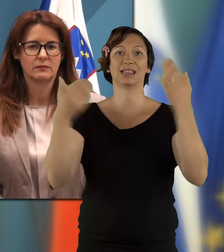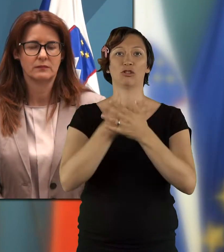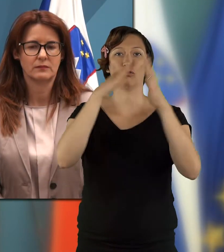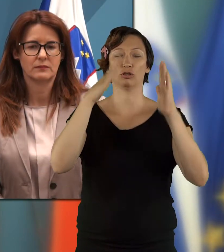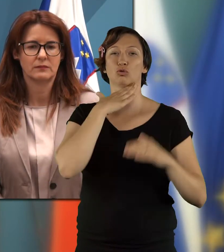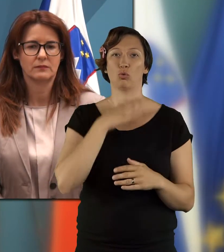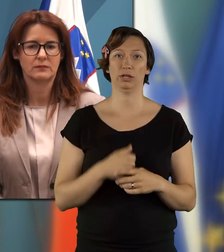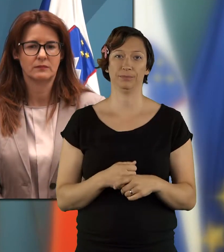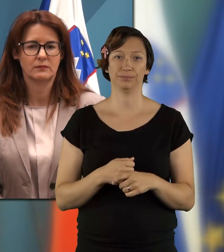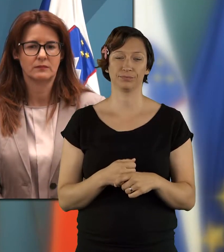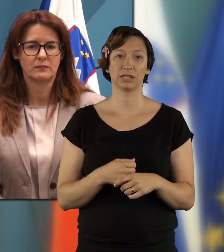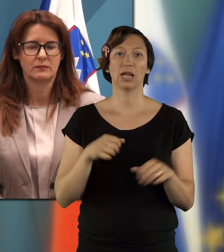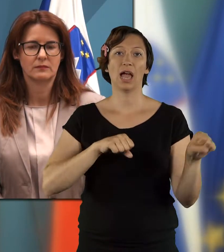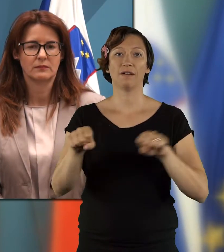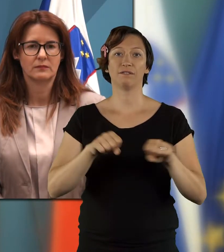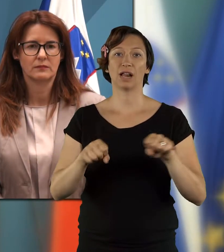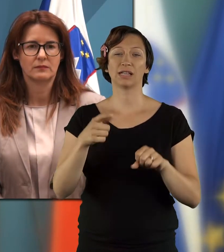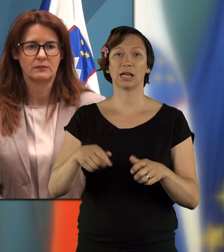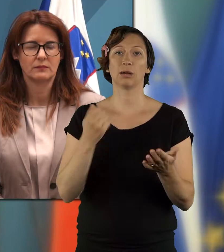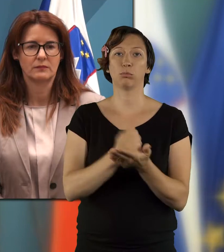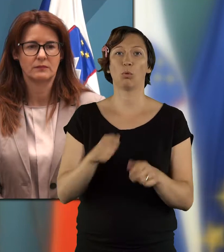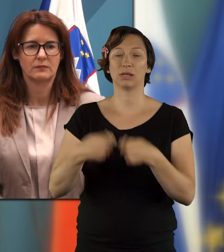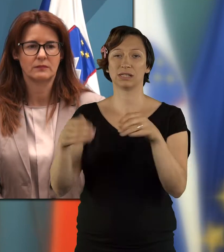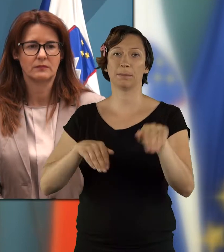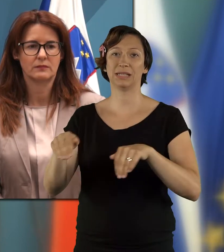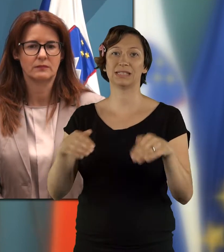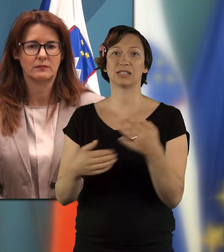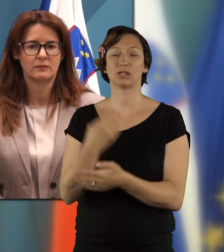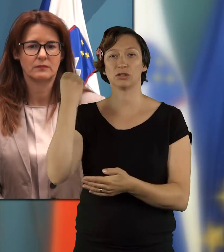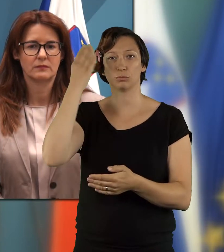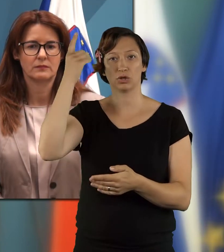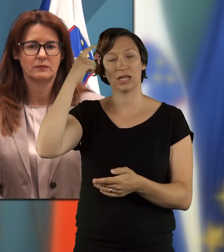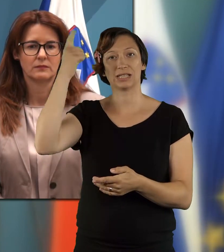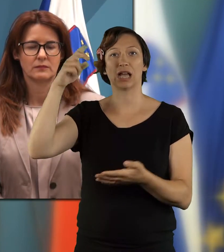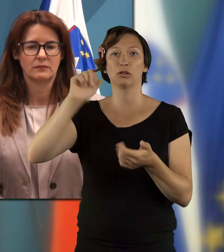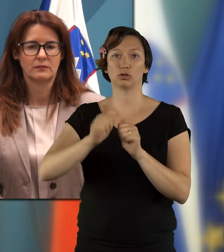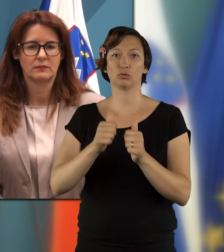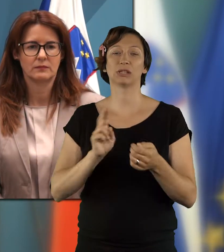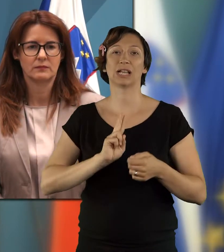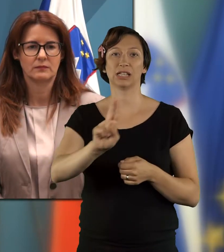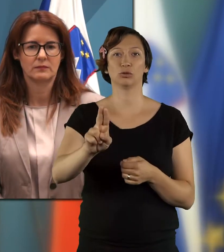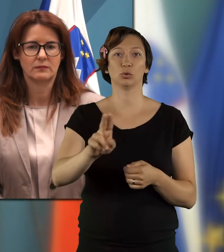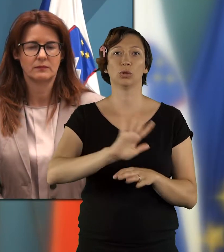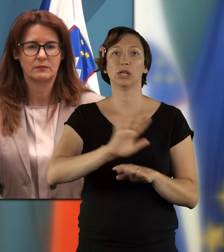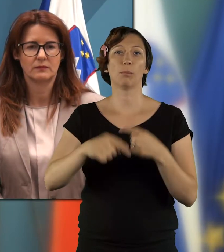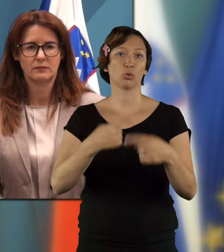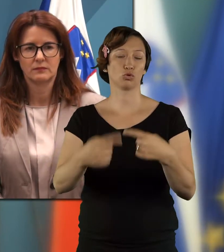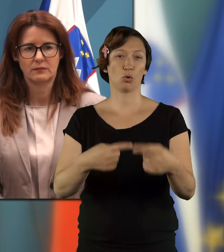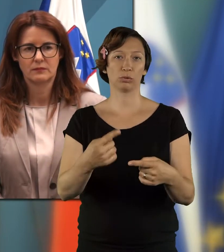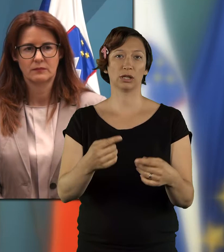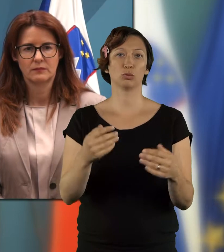šole. Vlada je tako s tem tudi pooblastila Ministrstvo za izobraževanje, znanost in šport, da nadaljujemo z vsemi